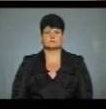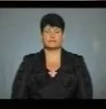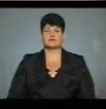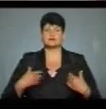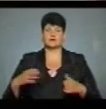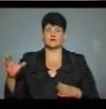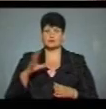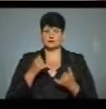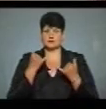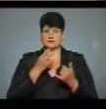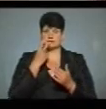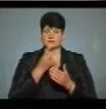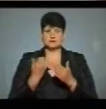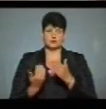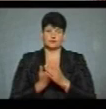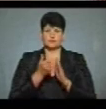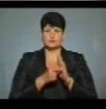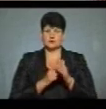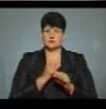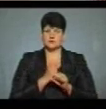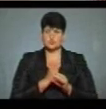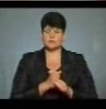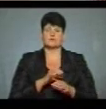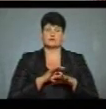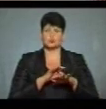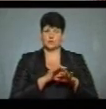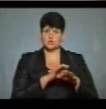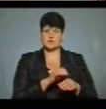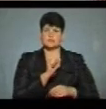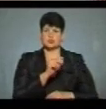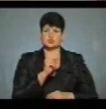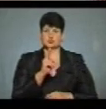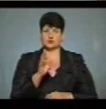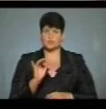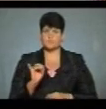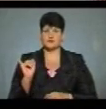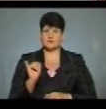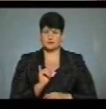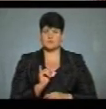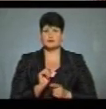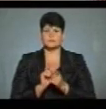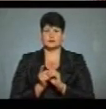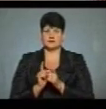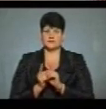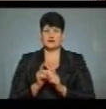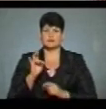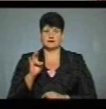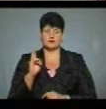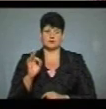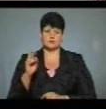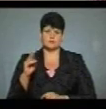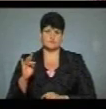Вітаю всіх, хто зараз з нами. Ви дивитесь новини. У студії для вас працюють ведуча Анастасія Чучко і сурдоперекладач Надія